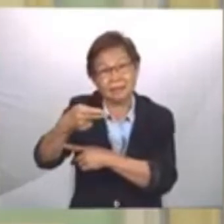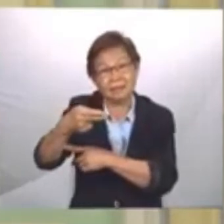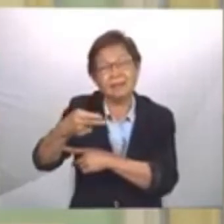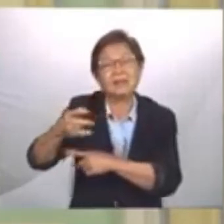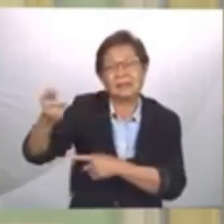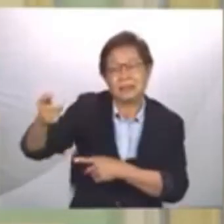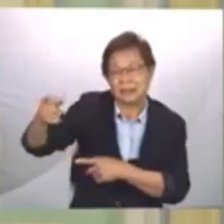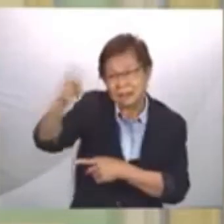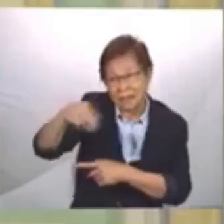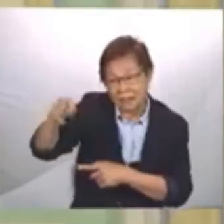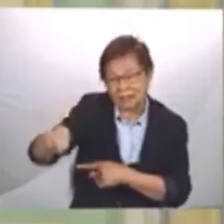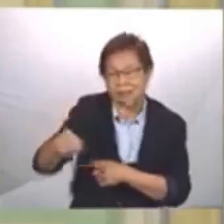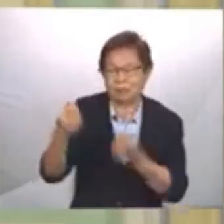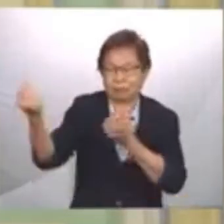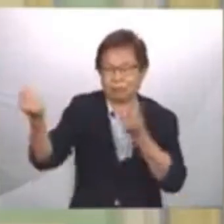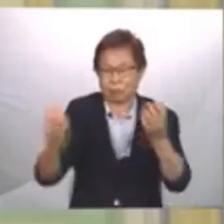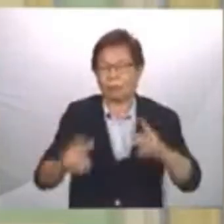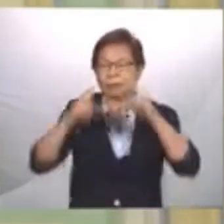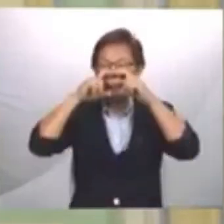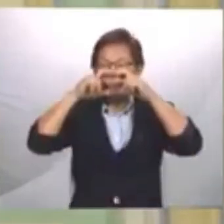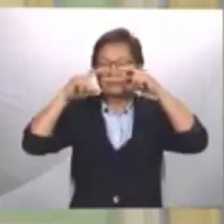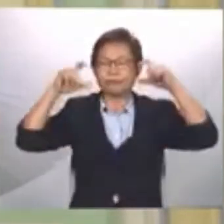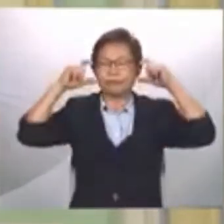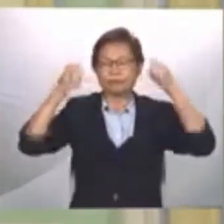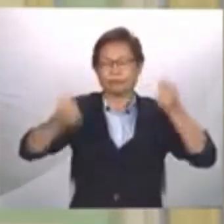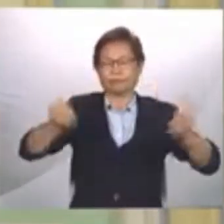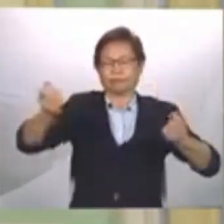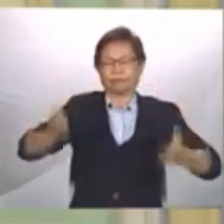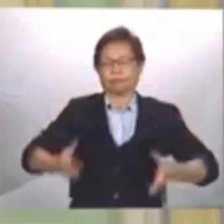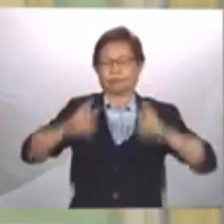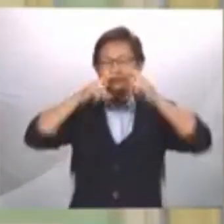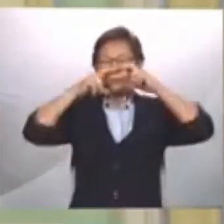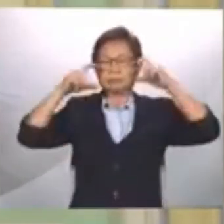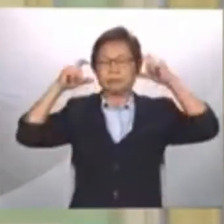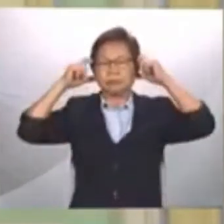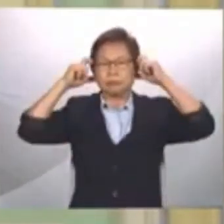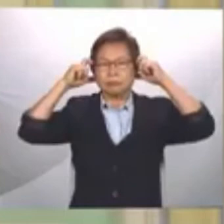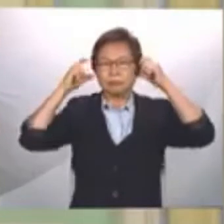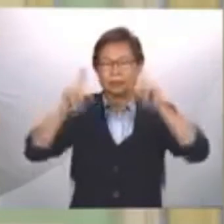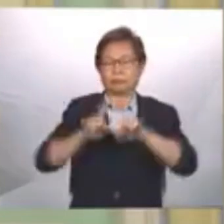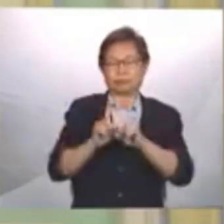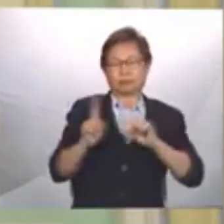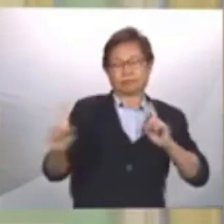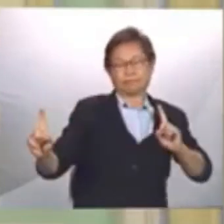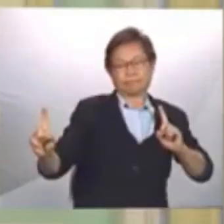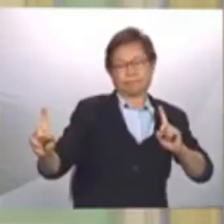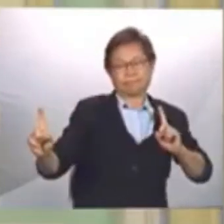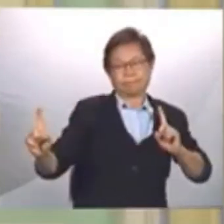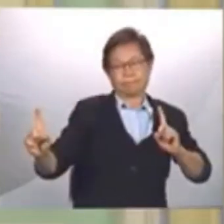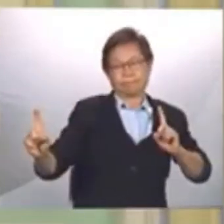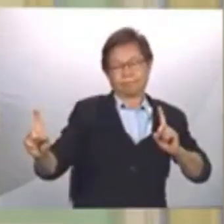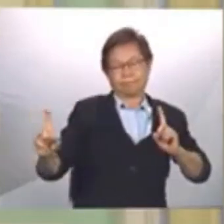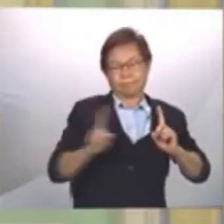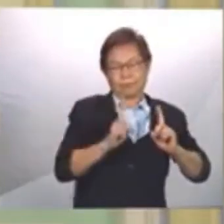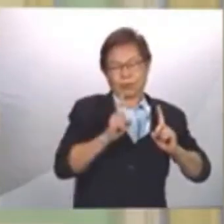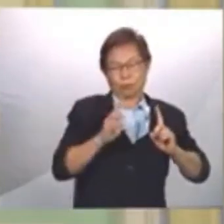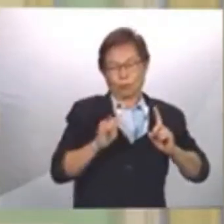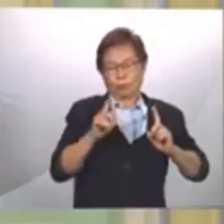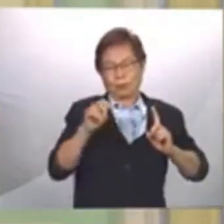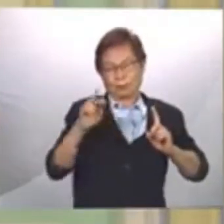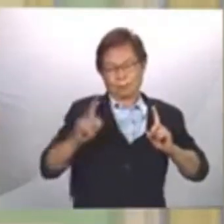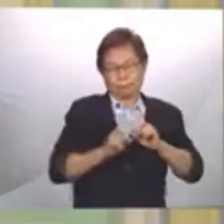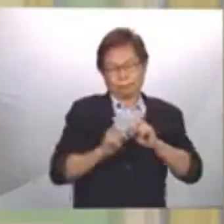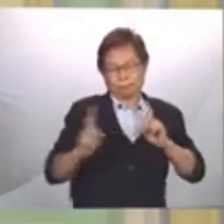pemandunya mesti menggunakan topeng muka dan sebagainya. Dan juga penjarakan sosial perlu dipatuhi.